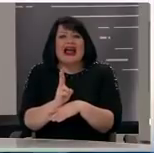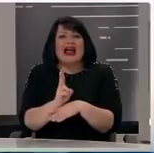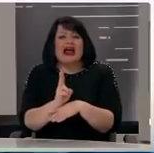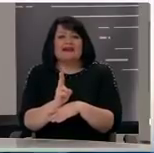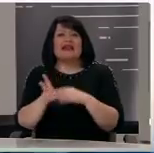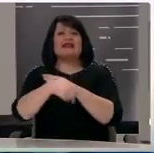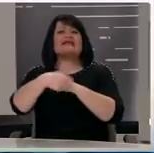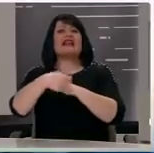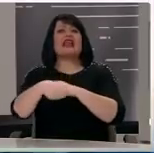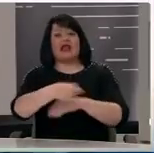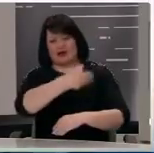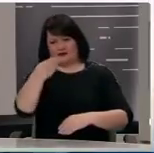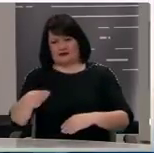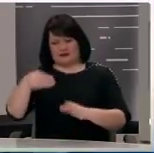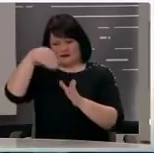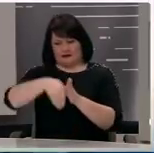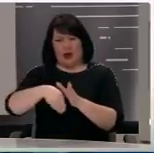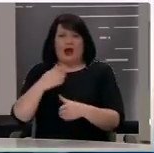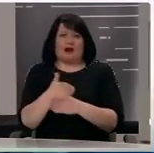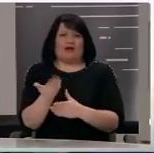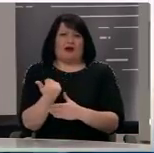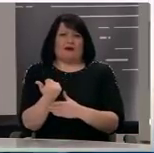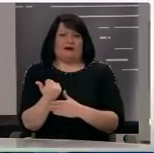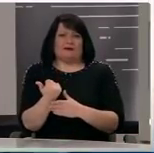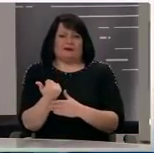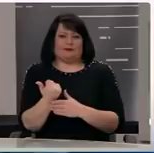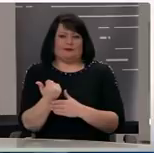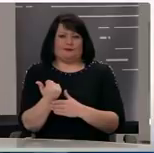της εισαγγελέως. Άρα δεν είχε αποκριβεί.